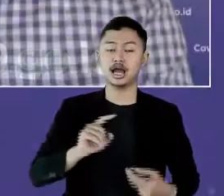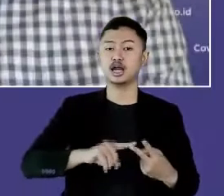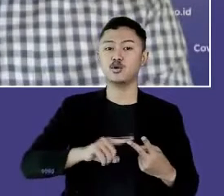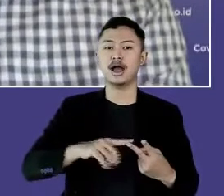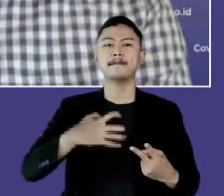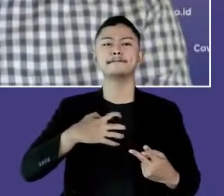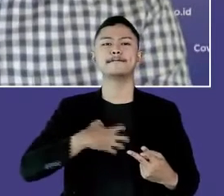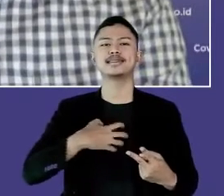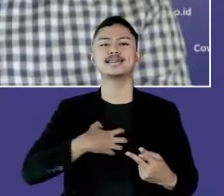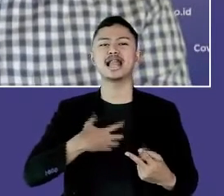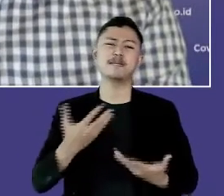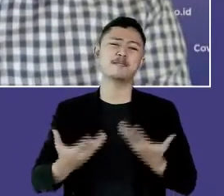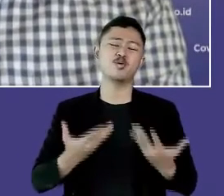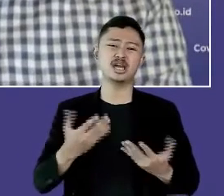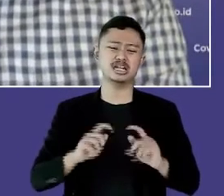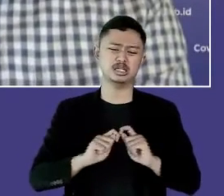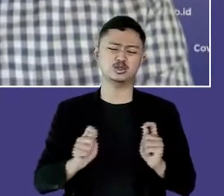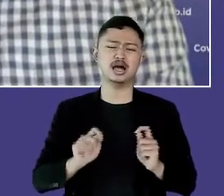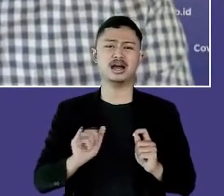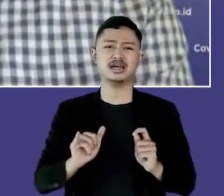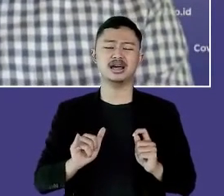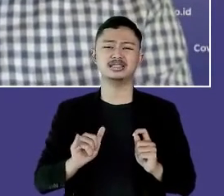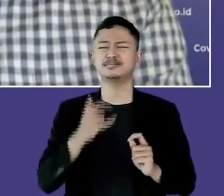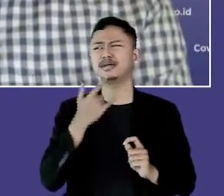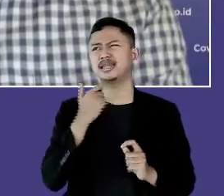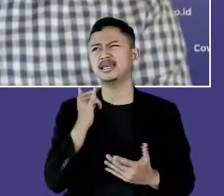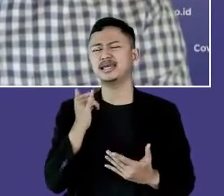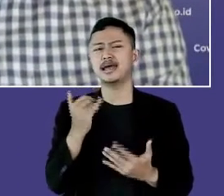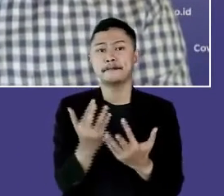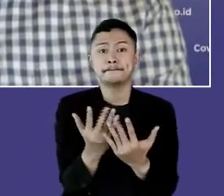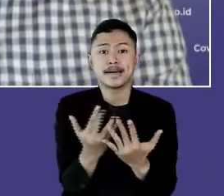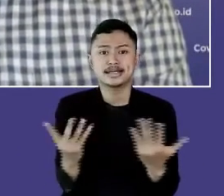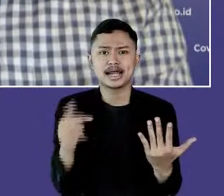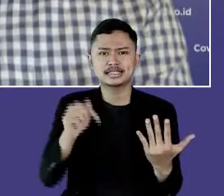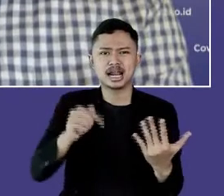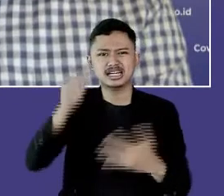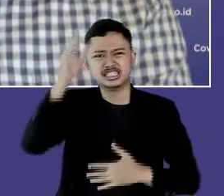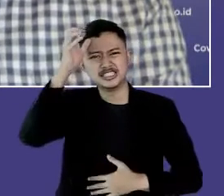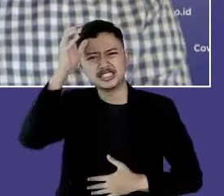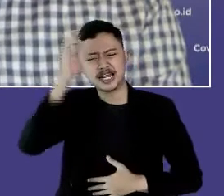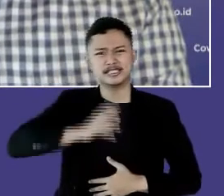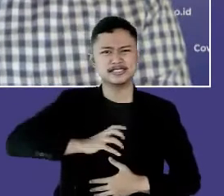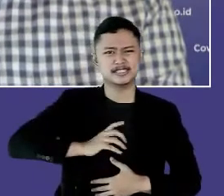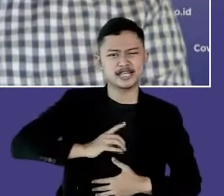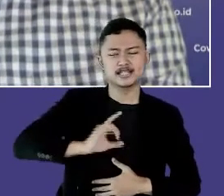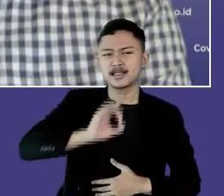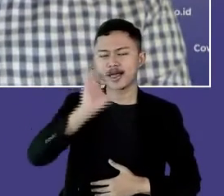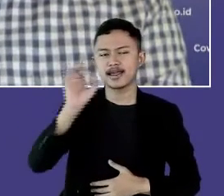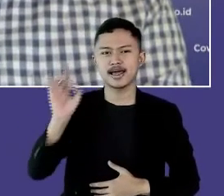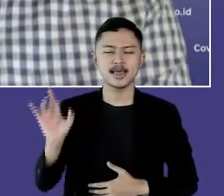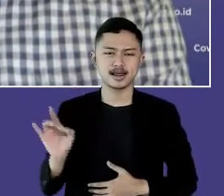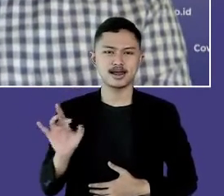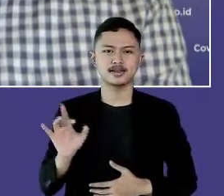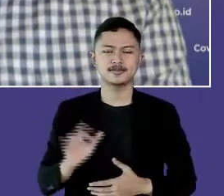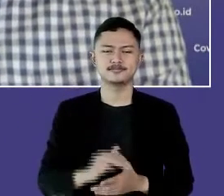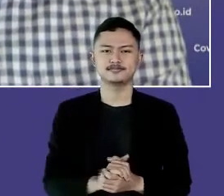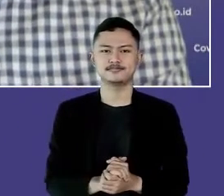kesehatan mental dan juga mungkin dampak sosial jangka panjang bagi masyarakat yang saat ini belum terlihat. Apa saja yang perlu